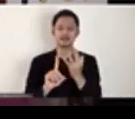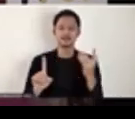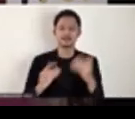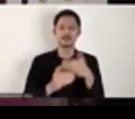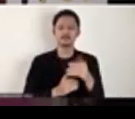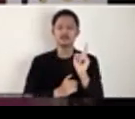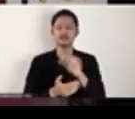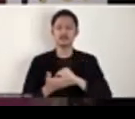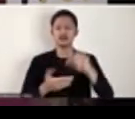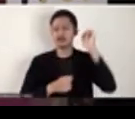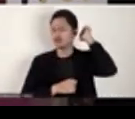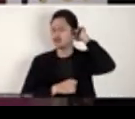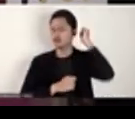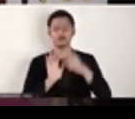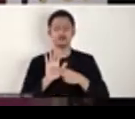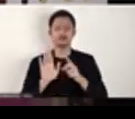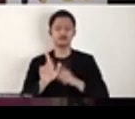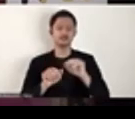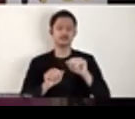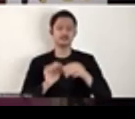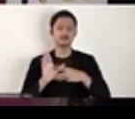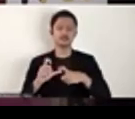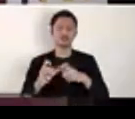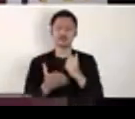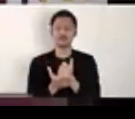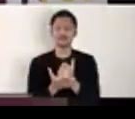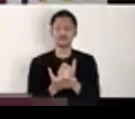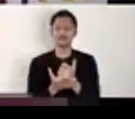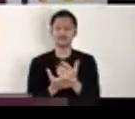ibu Nyimas Aliyah dari Srikandi Sriwijaya